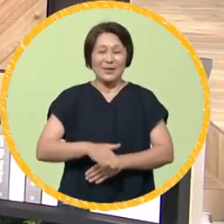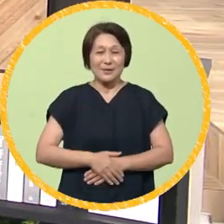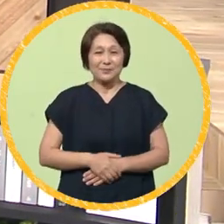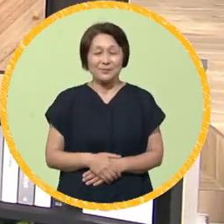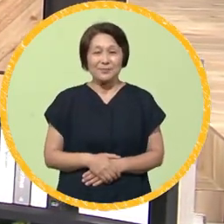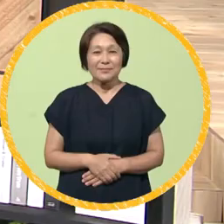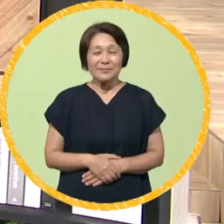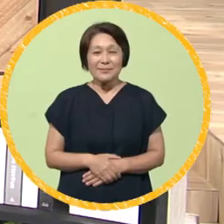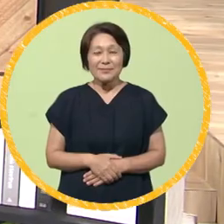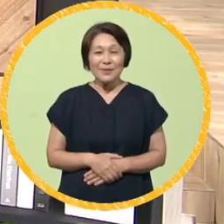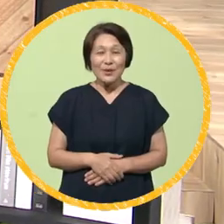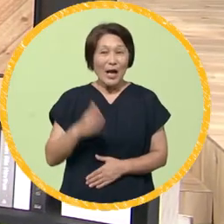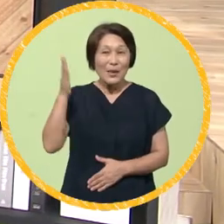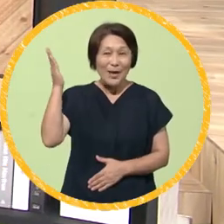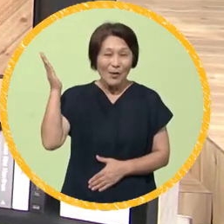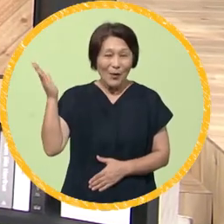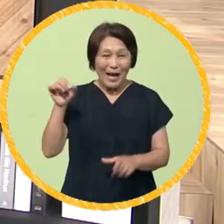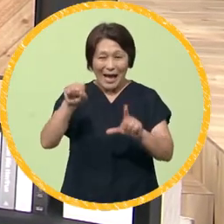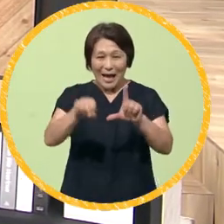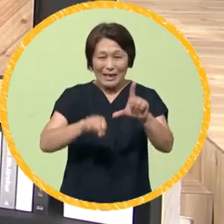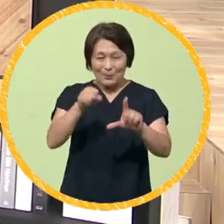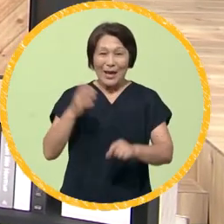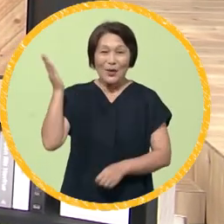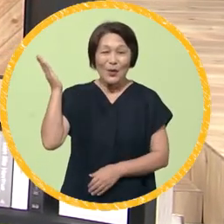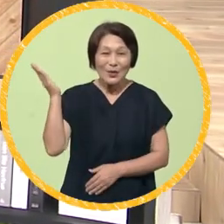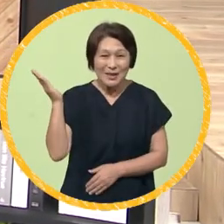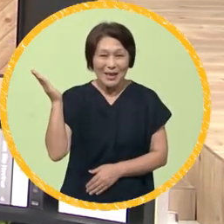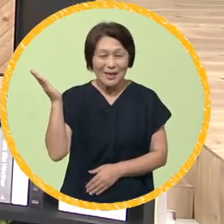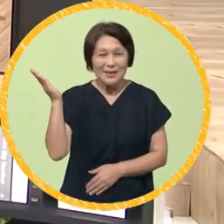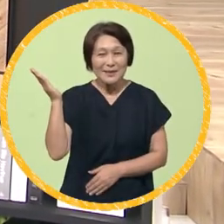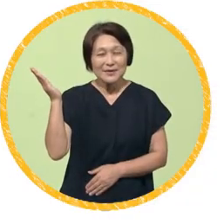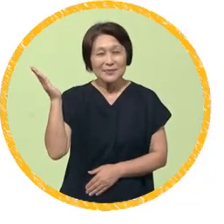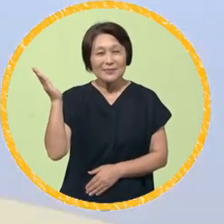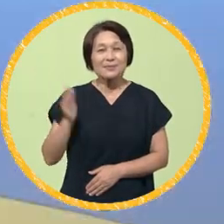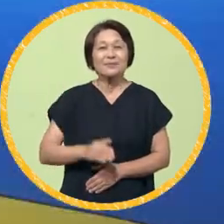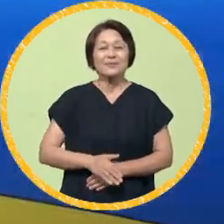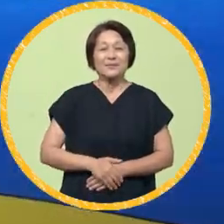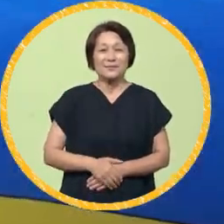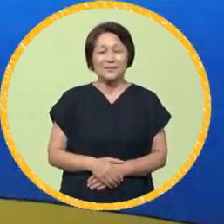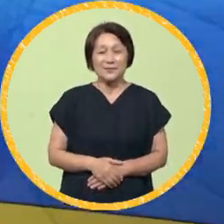お、なんだ。 はい、そのアニメというのがこちらです。 なんだろう。